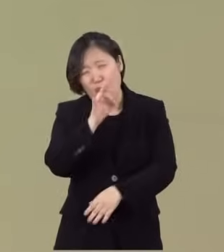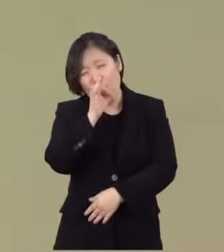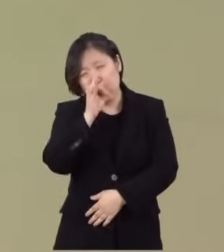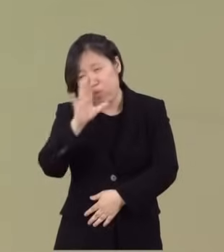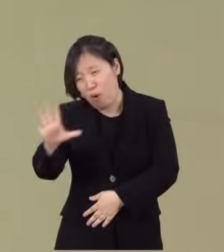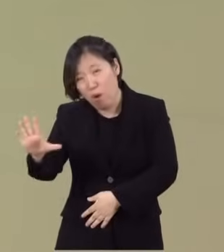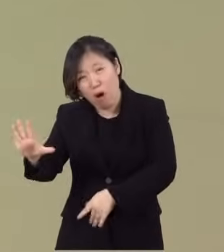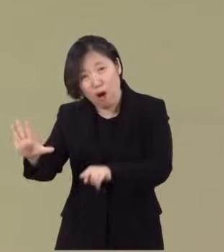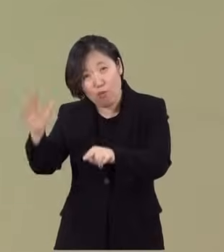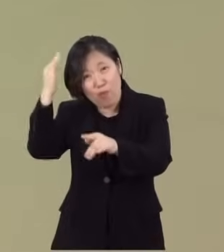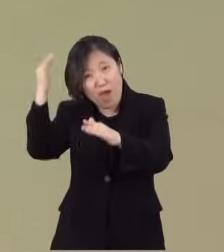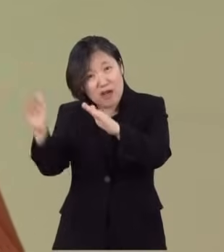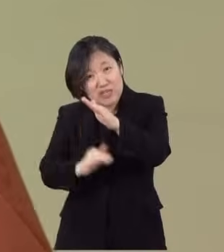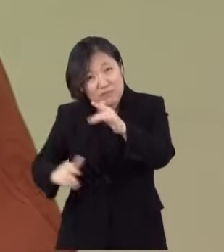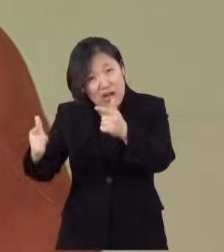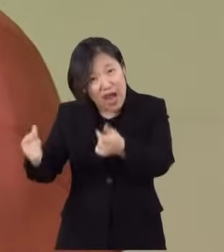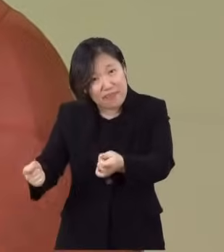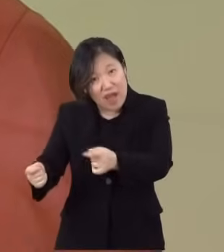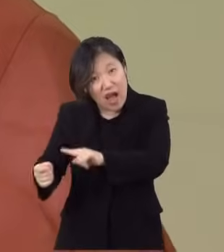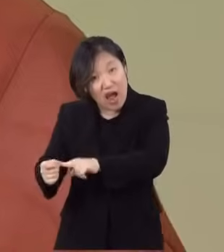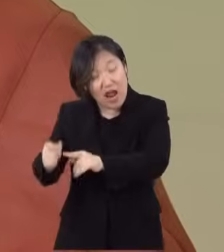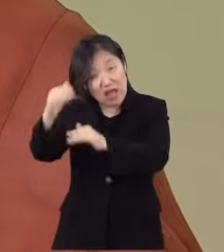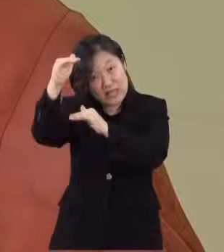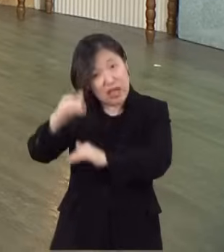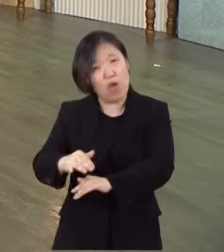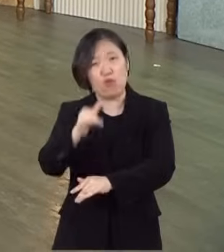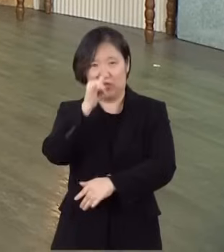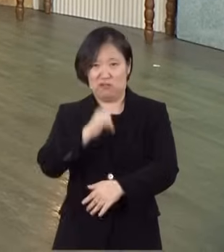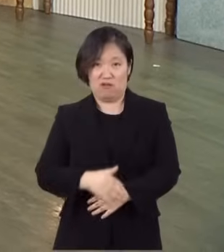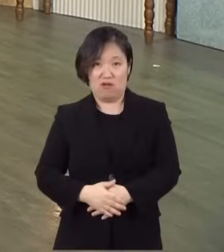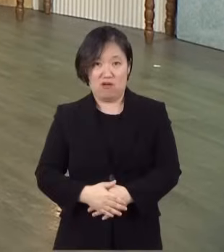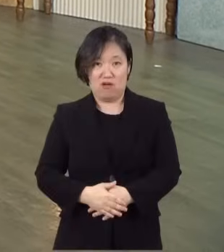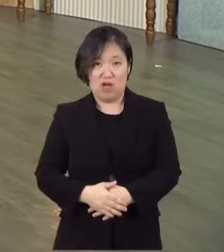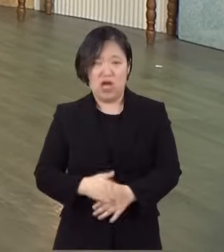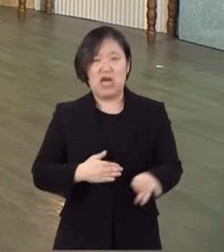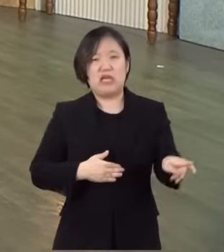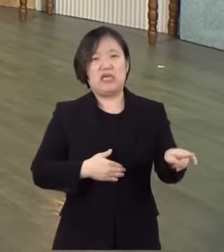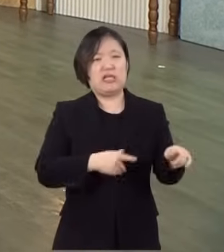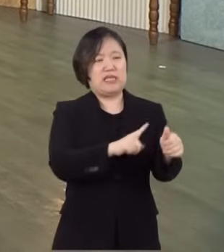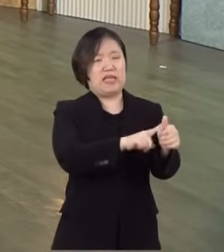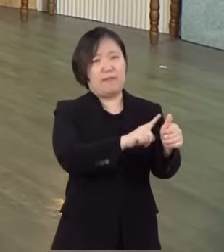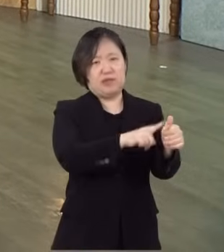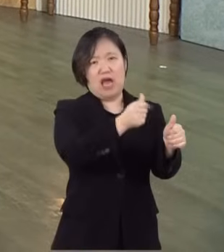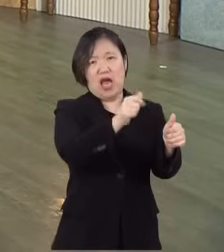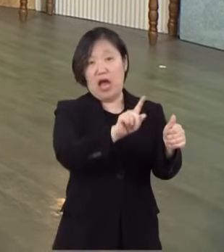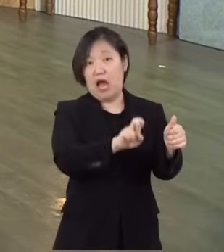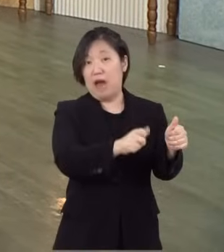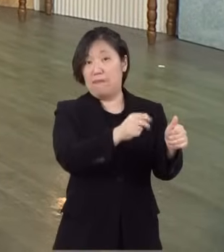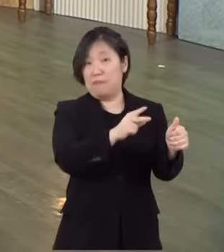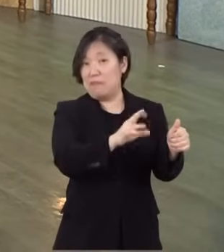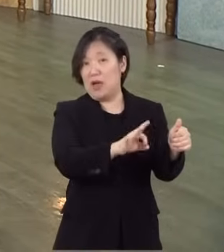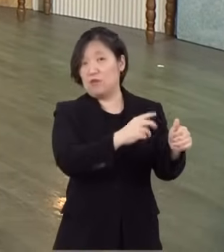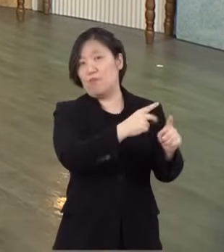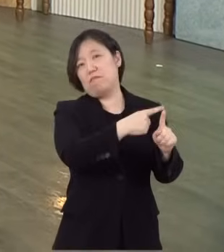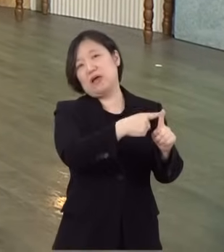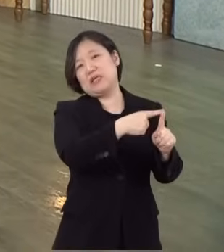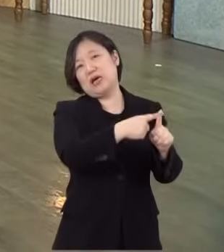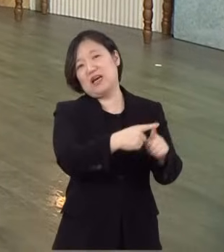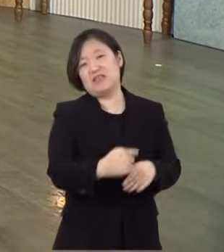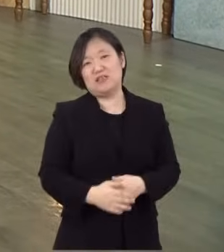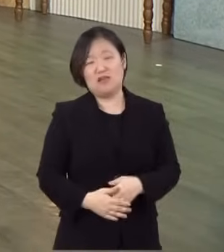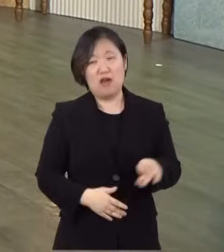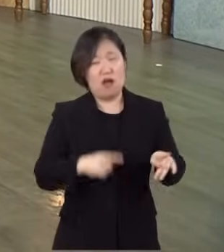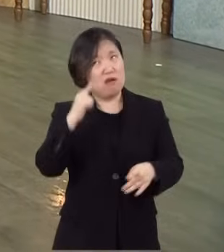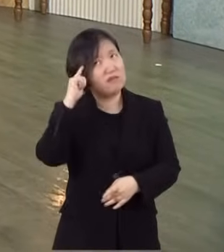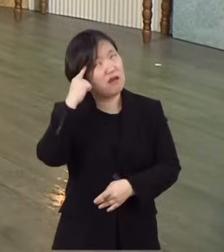그림자와 같고 이와 같이이 함양이라는이 부자도